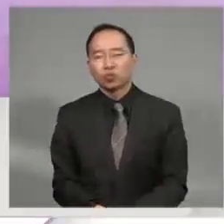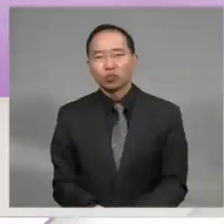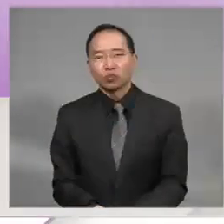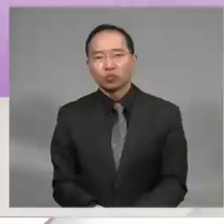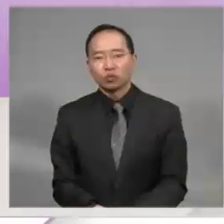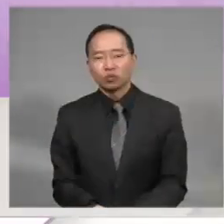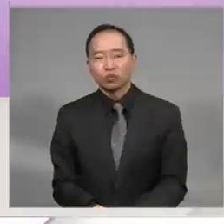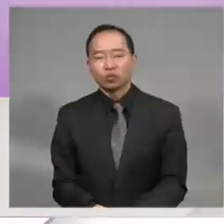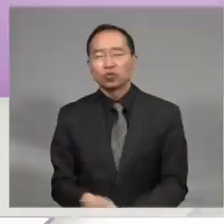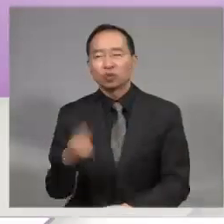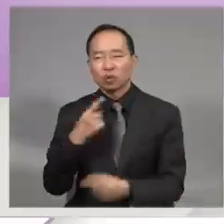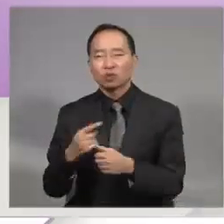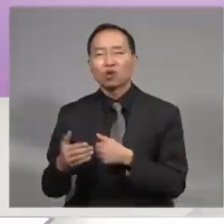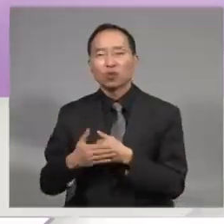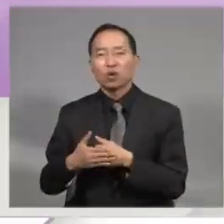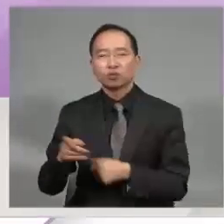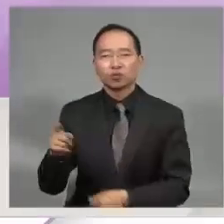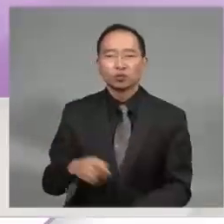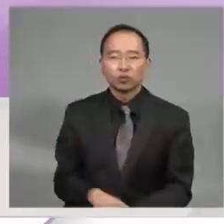예.